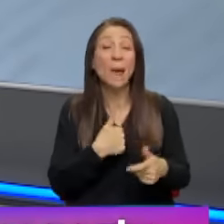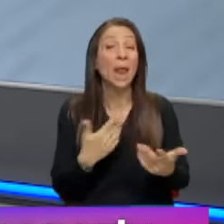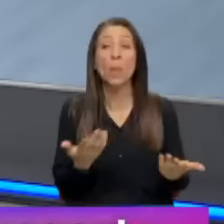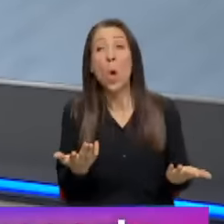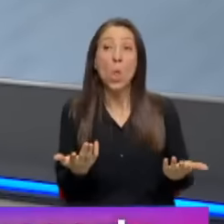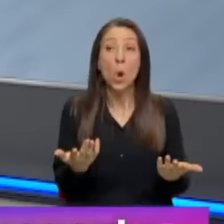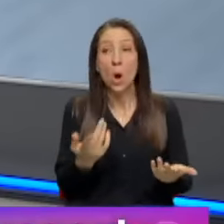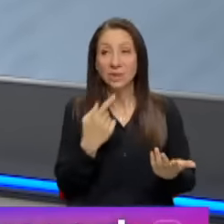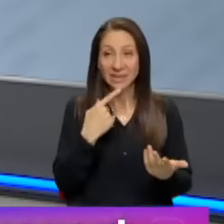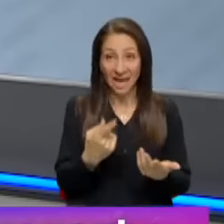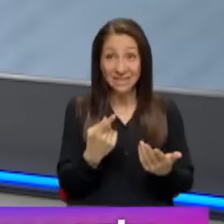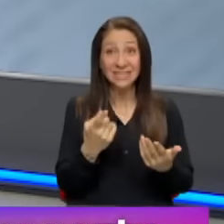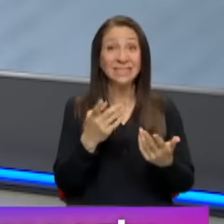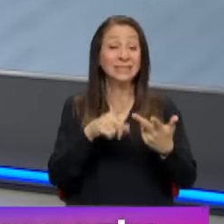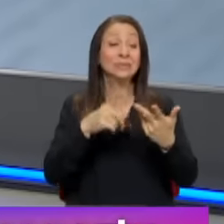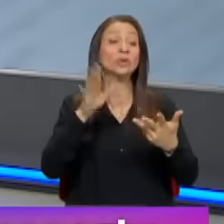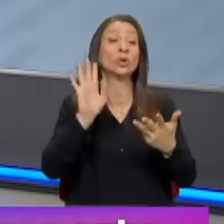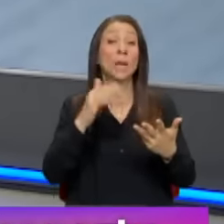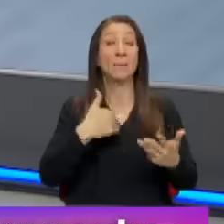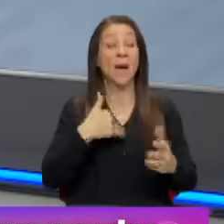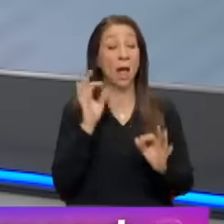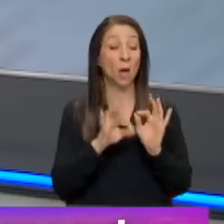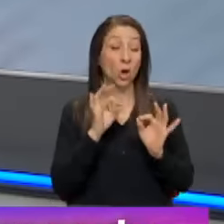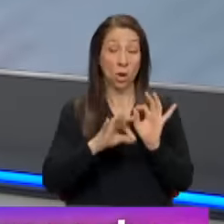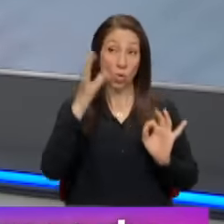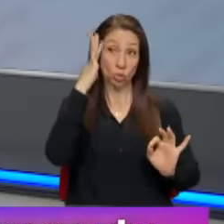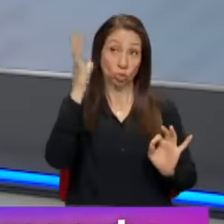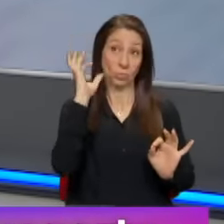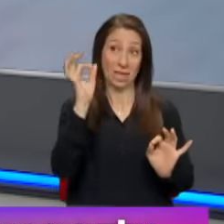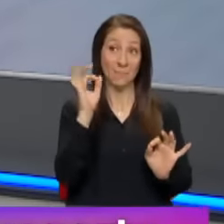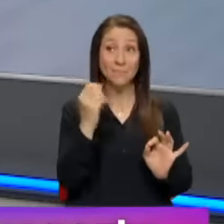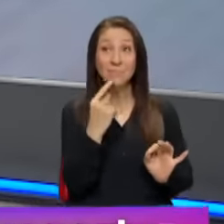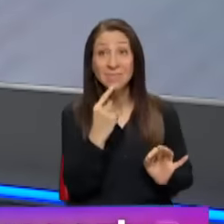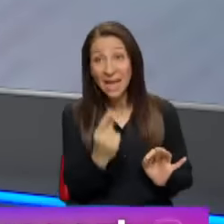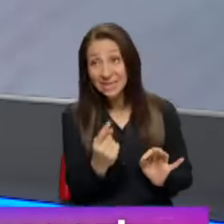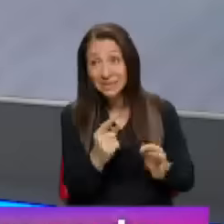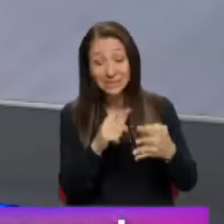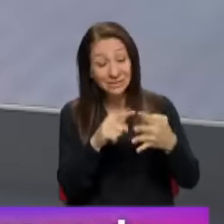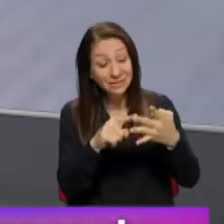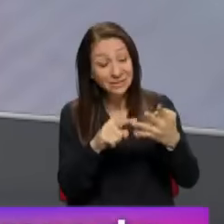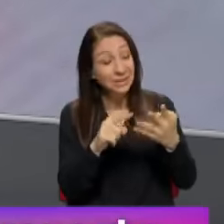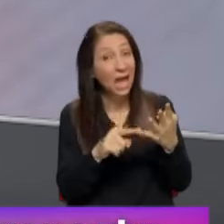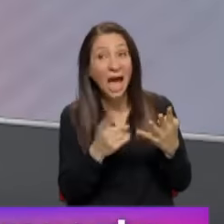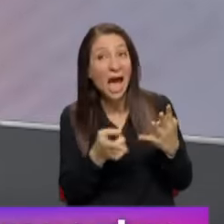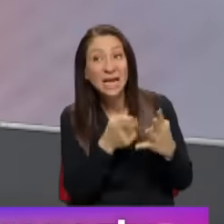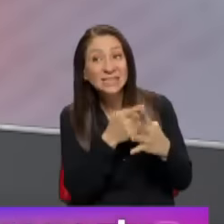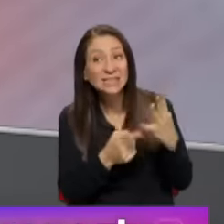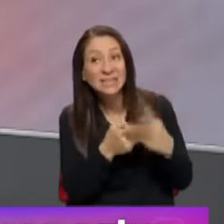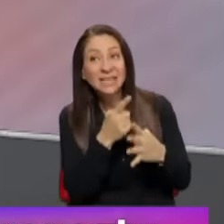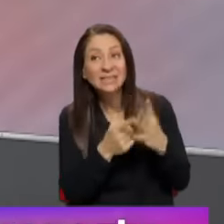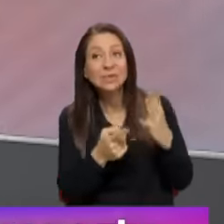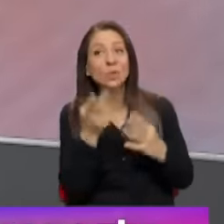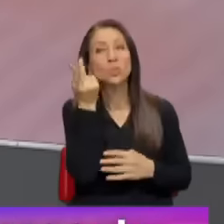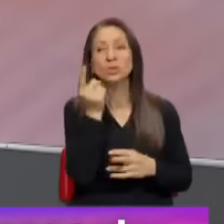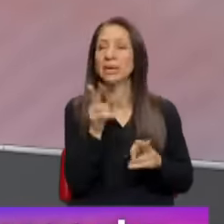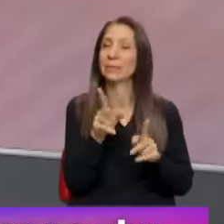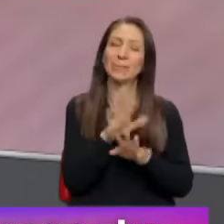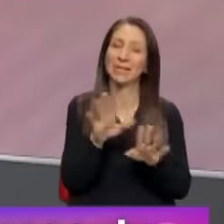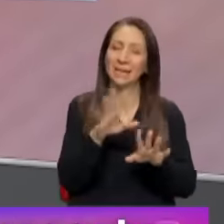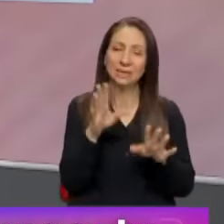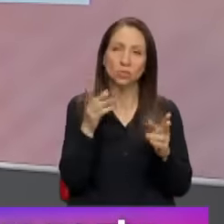cümlelerinden mi dersiniz? Yoksa ben ekonomistim çıkışından mı? Acaba hangisinden? Unutulacak gibi